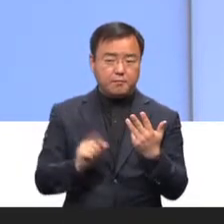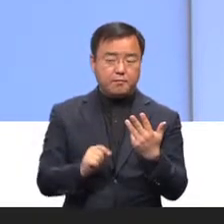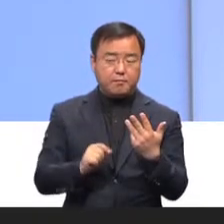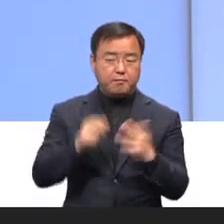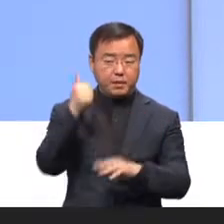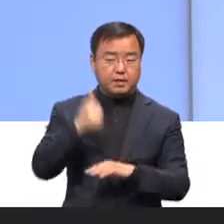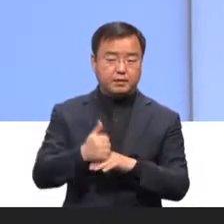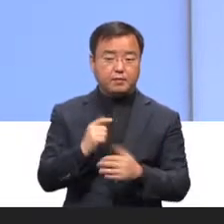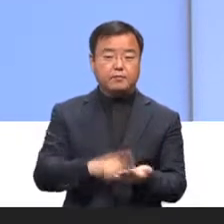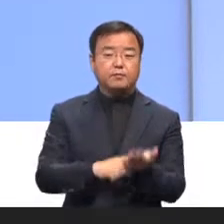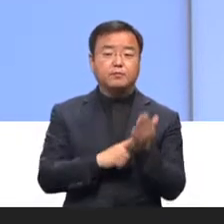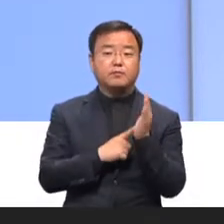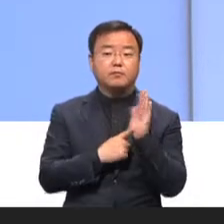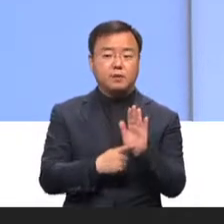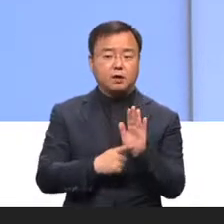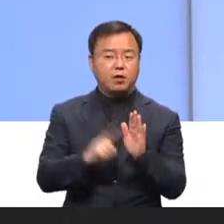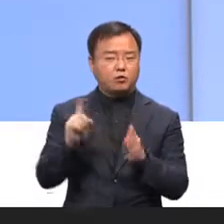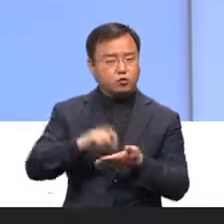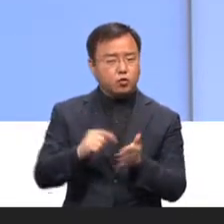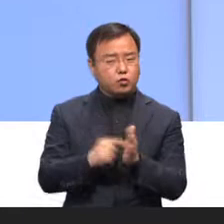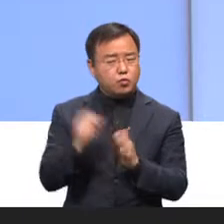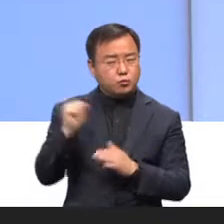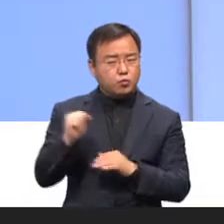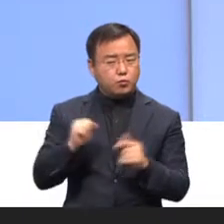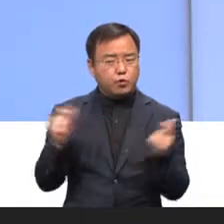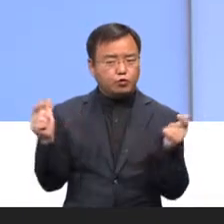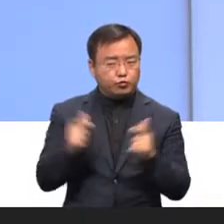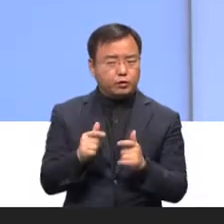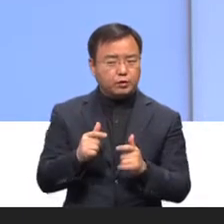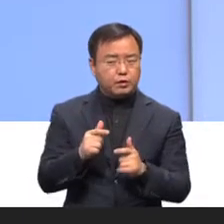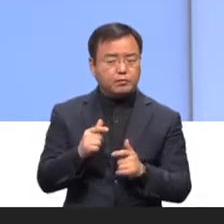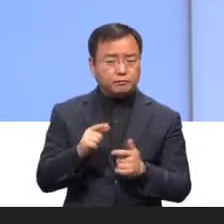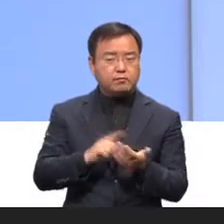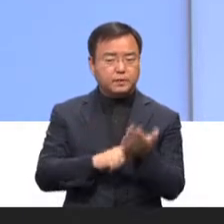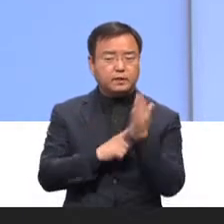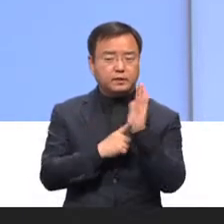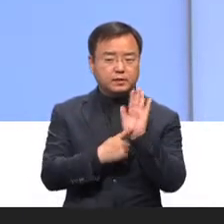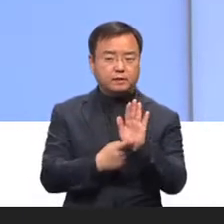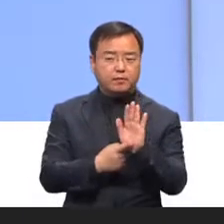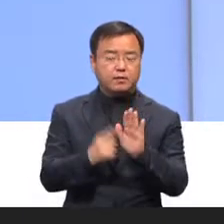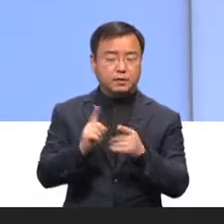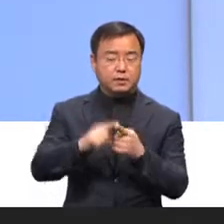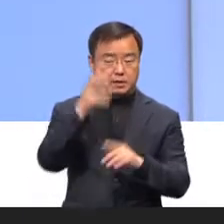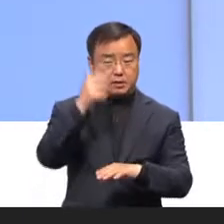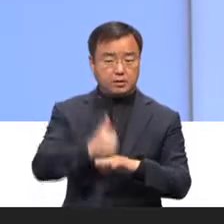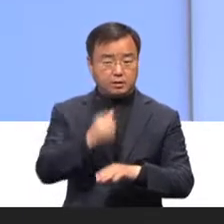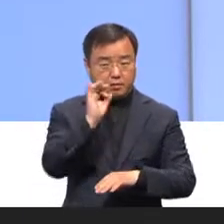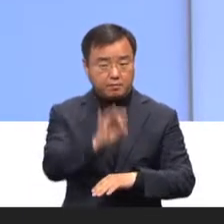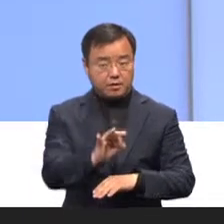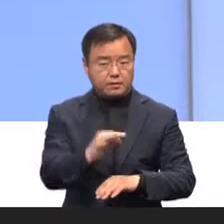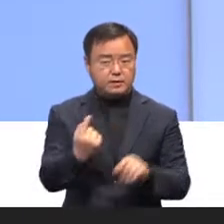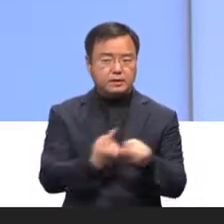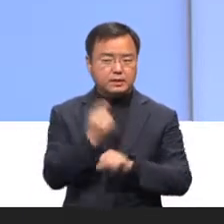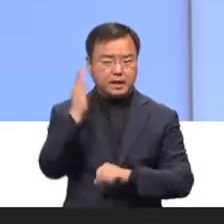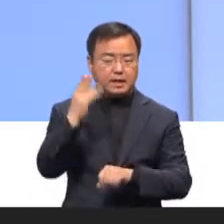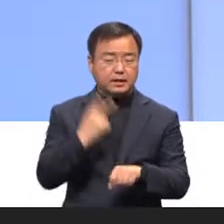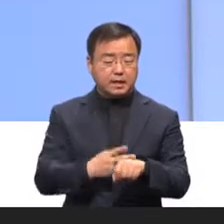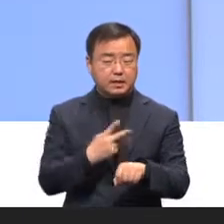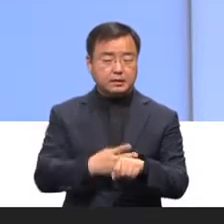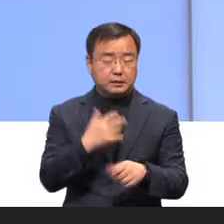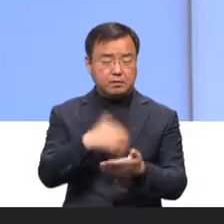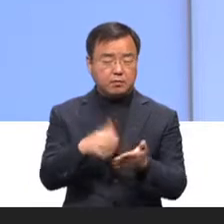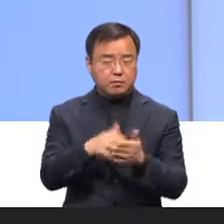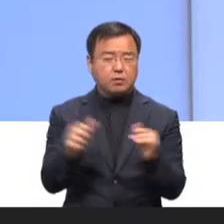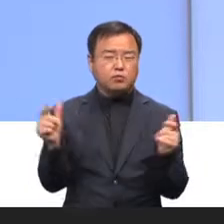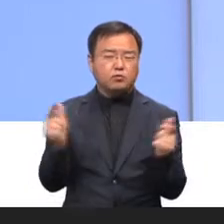나옵니다 이제 어느정도 비율이 건 좀 줄었는지 지금이나 온 결과 마음 갖고 봐도 시간강사 들의 많은 일제가 주는 것은 분명히 보인다